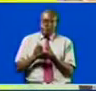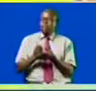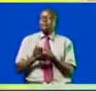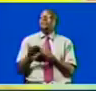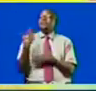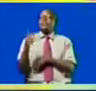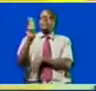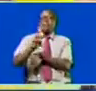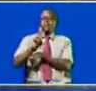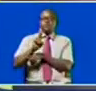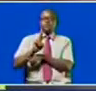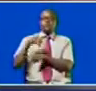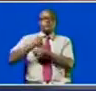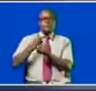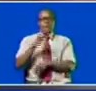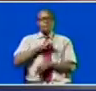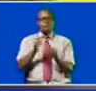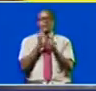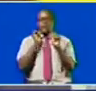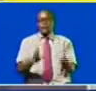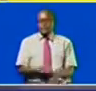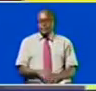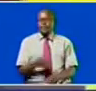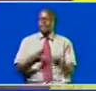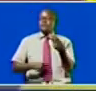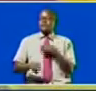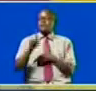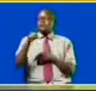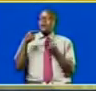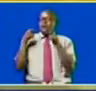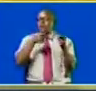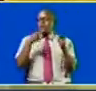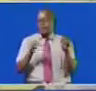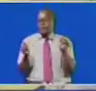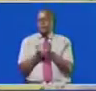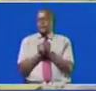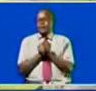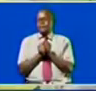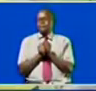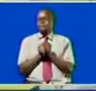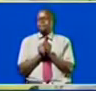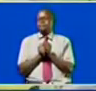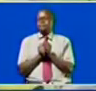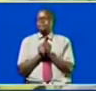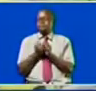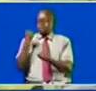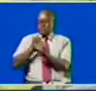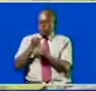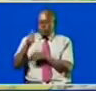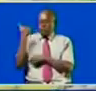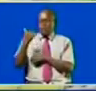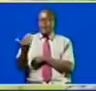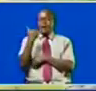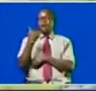hivyo kuliathiri mapato yake. Kambu huuza fungu moja la miwa kwa shilingi 10. Ni gharimu nifanye hii kwa sababu hii sitaulizwa